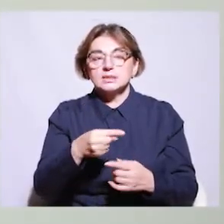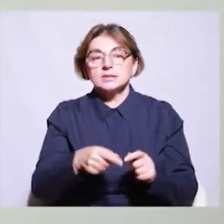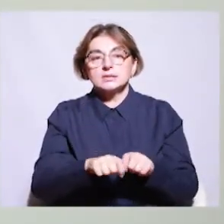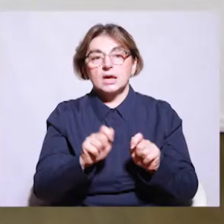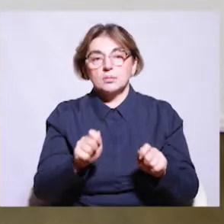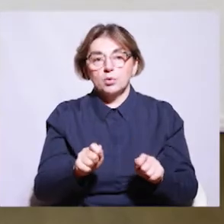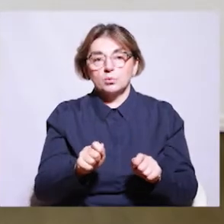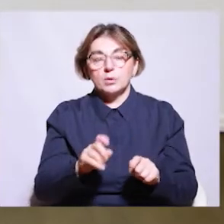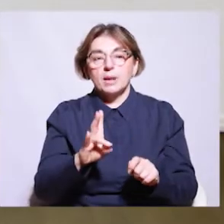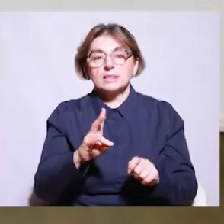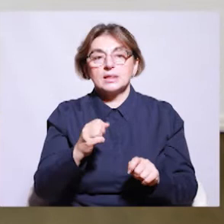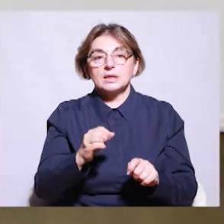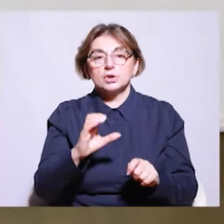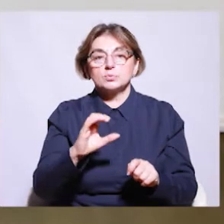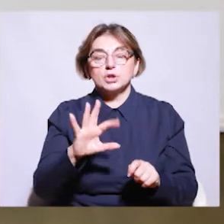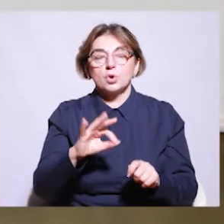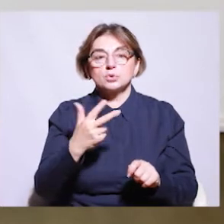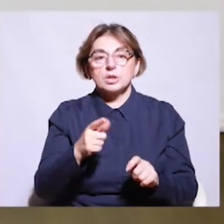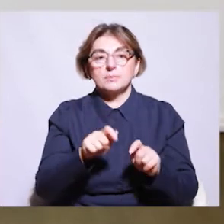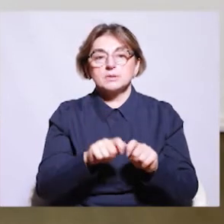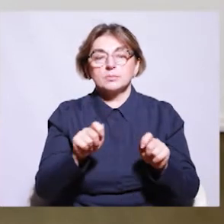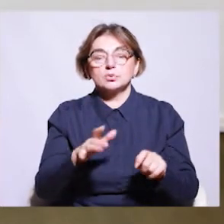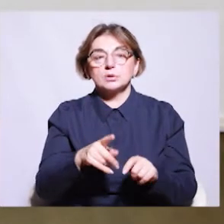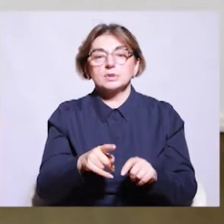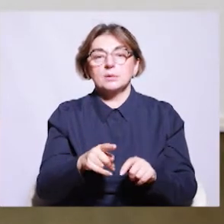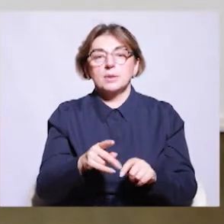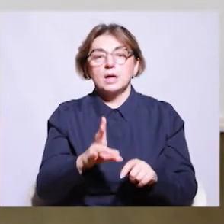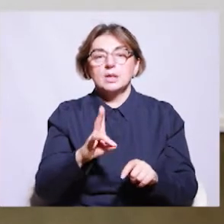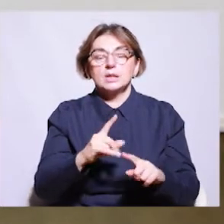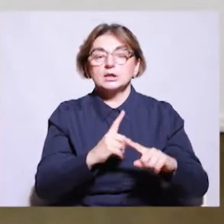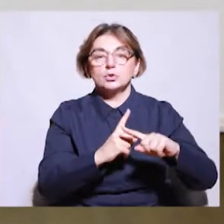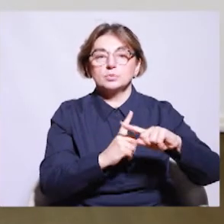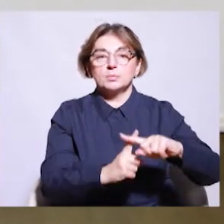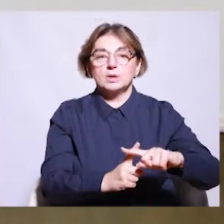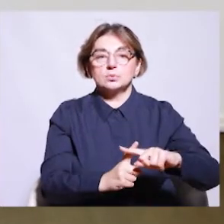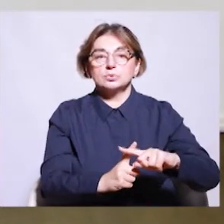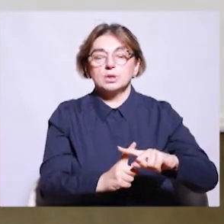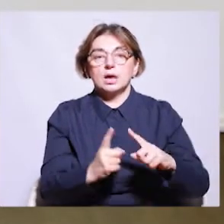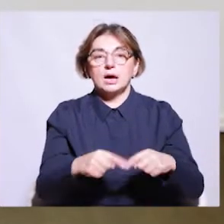ნატრიუმის კარბონატის შემთხვევაში ხდება ნატრიუმის კატიონის და